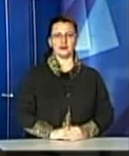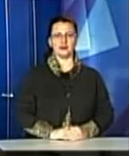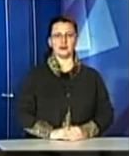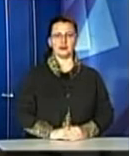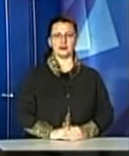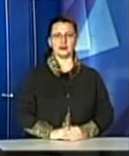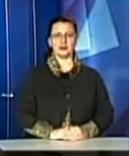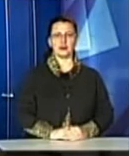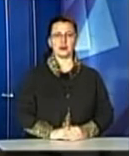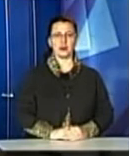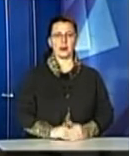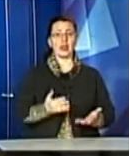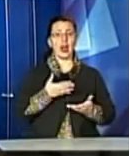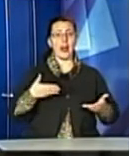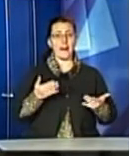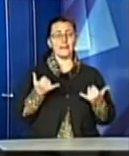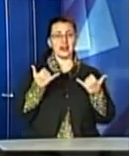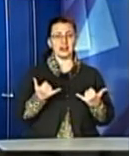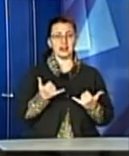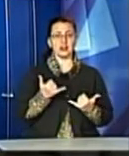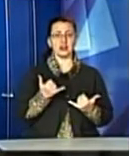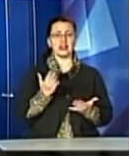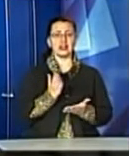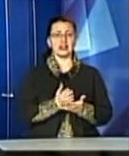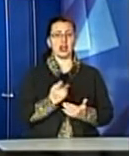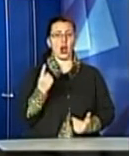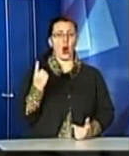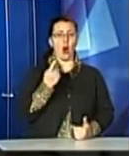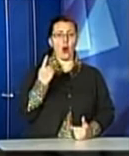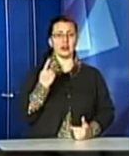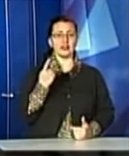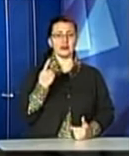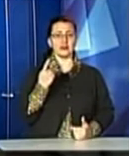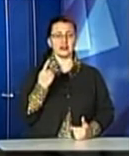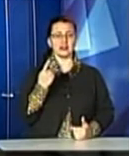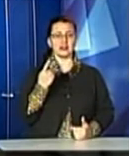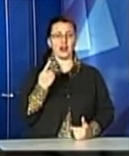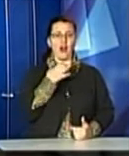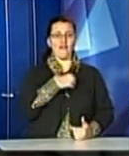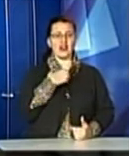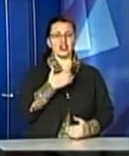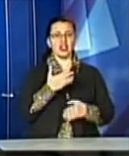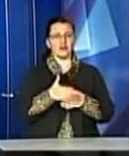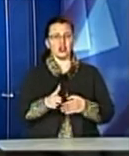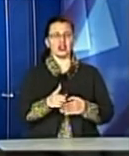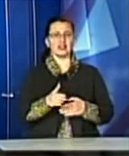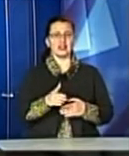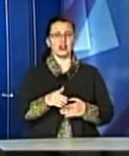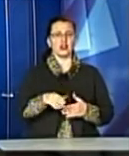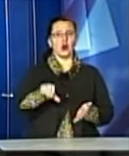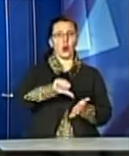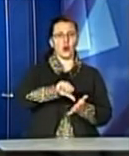І ми на сьогодні є одним із складових елементів сучасної європейської безпеки